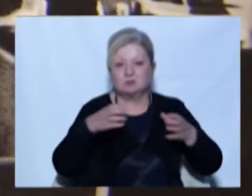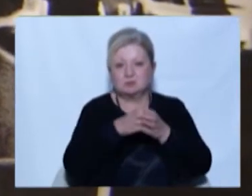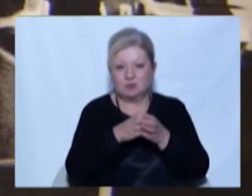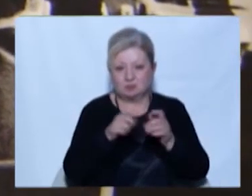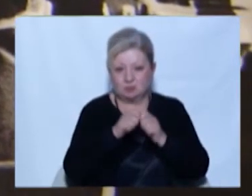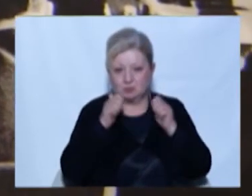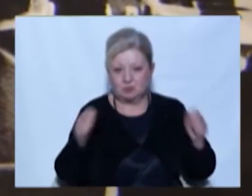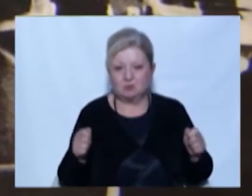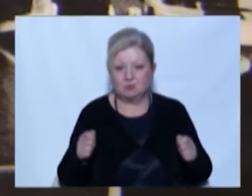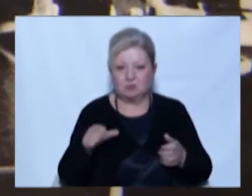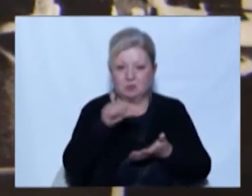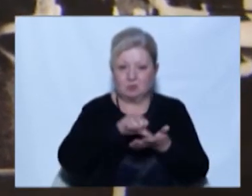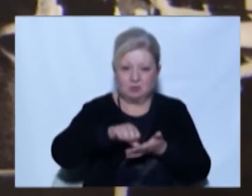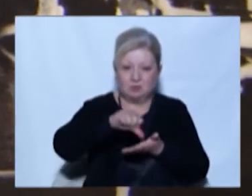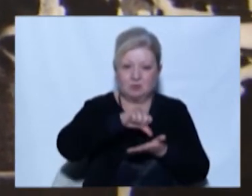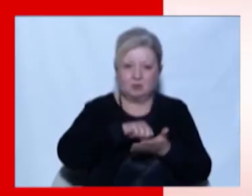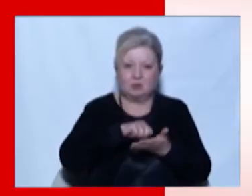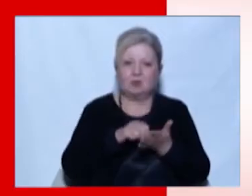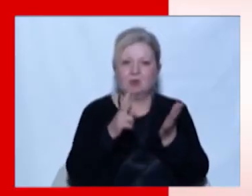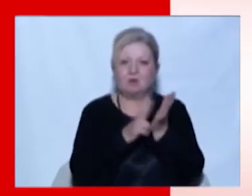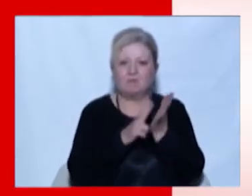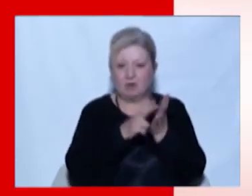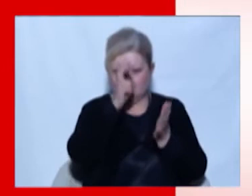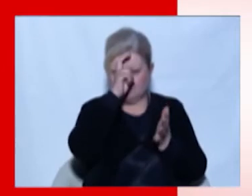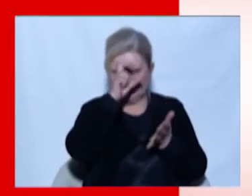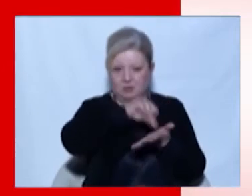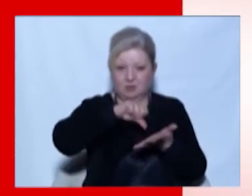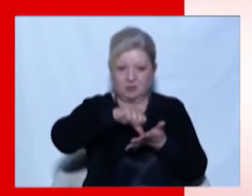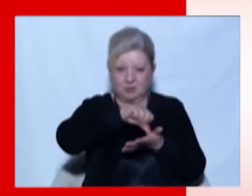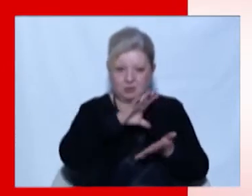რომელშიც გააერთიანა 8 ქვეყანა.